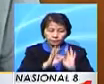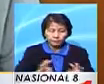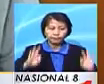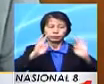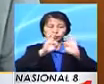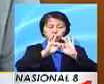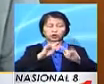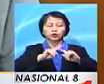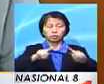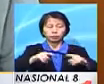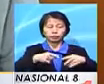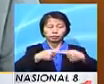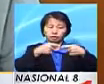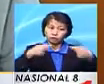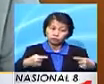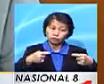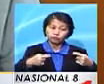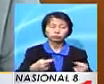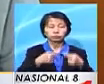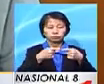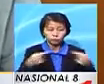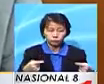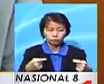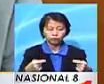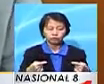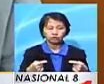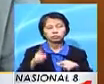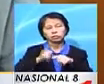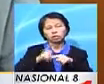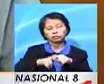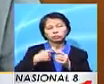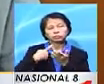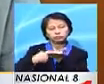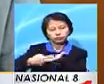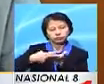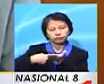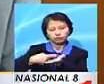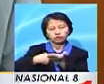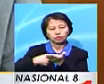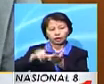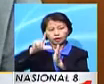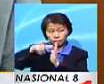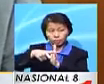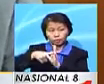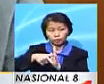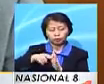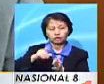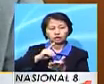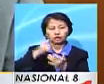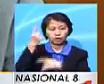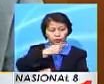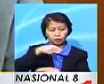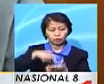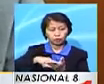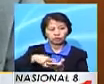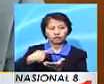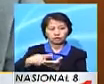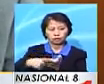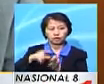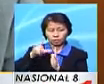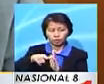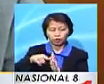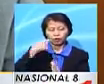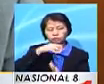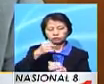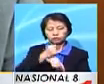Tetapi keputusannya adalah bergantung kepada perundingan yang akan kita buat mulai daripada hari ini. Jadi untuk